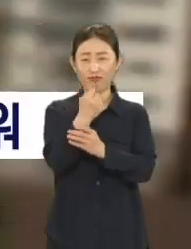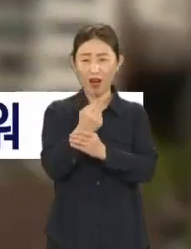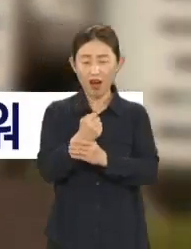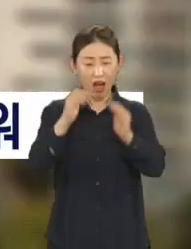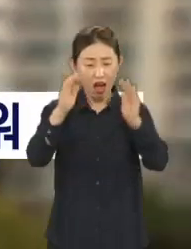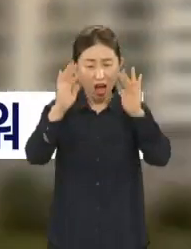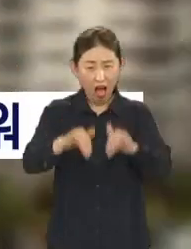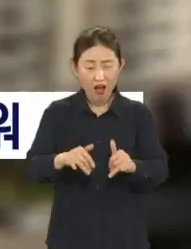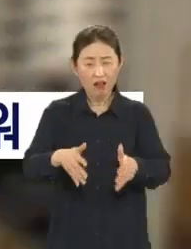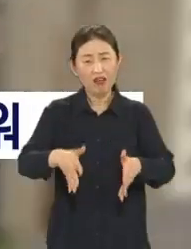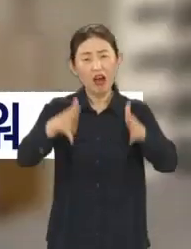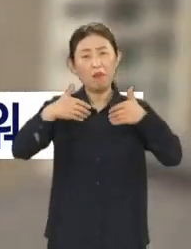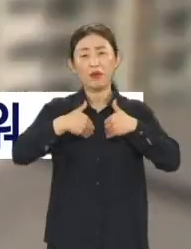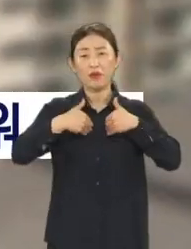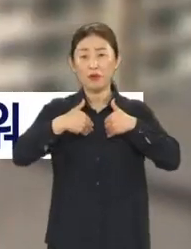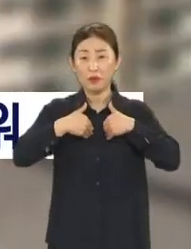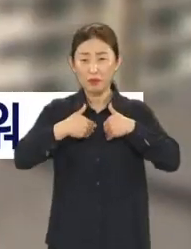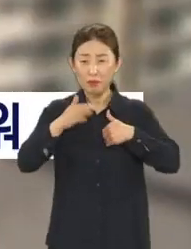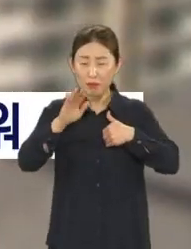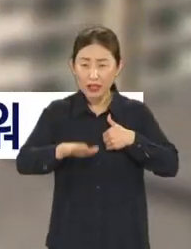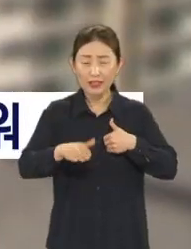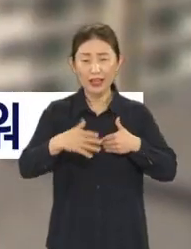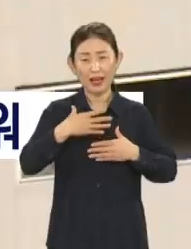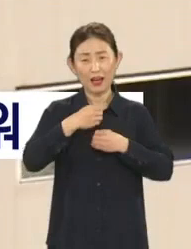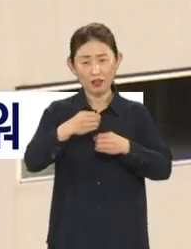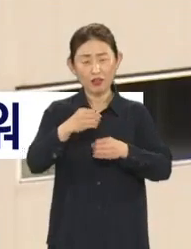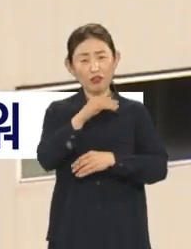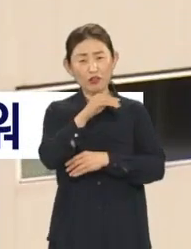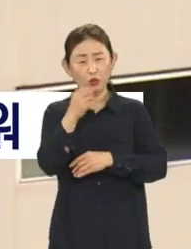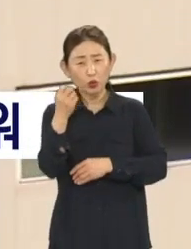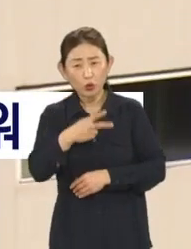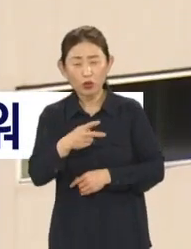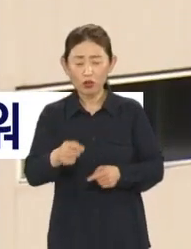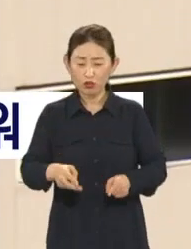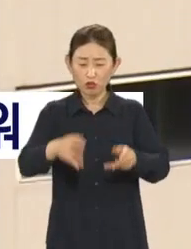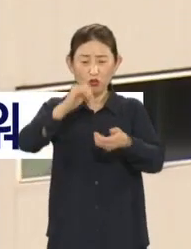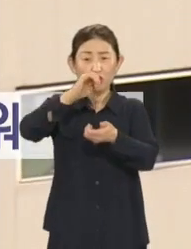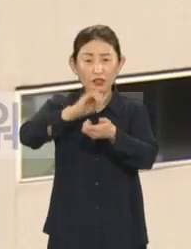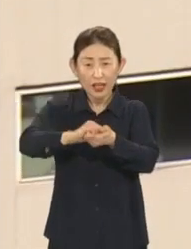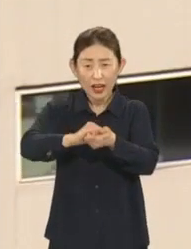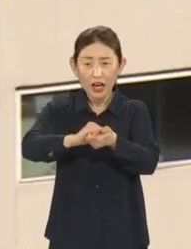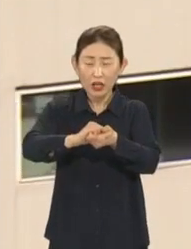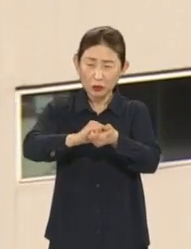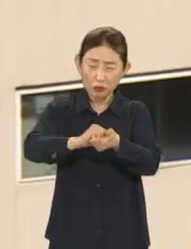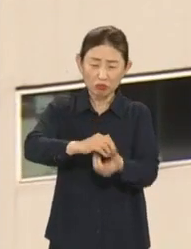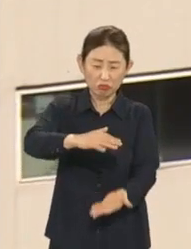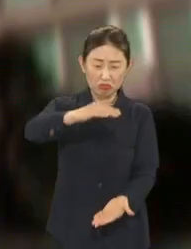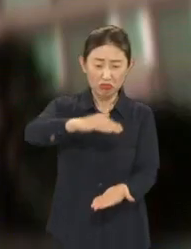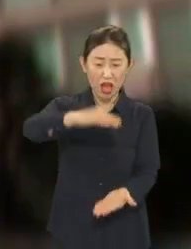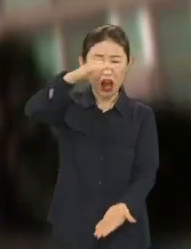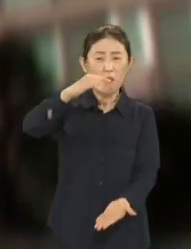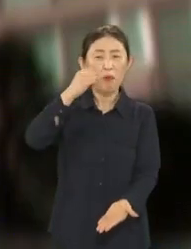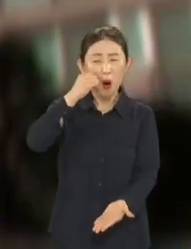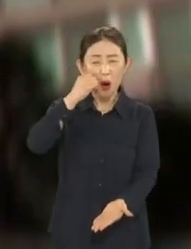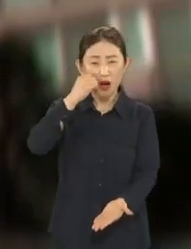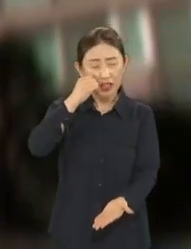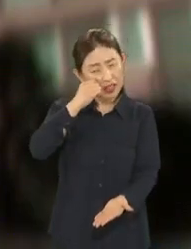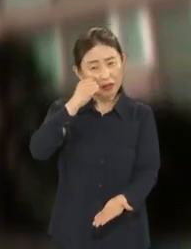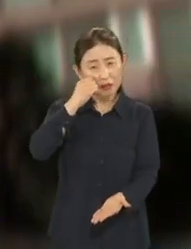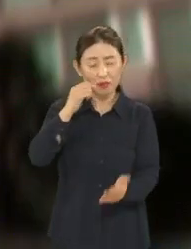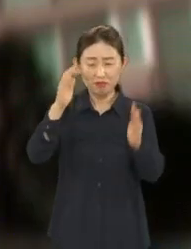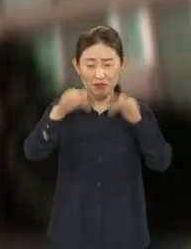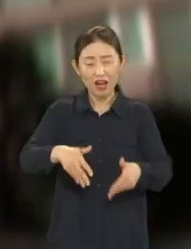재건축 요구가 높지만 안전진단 기준을 비롯해 층수 제한과 낮은 용적률 등으로 사업 추진이